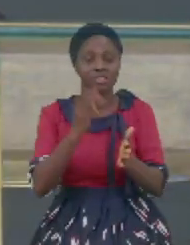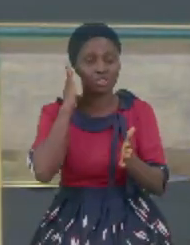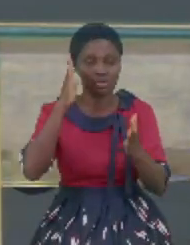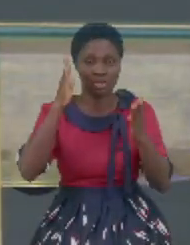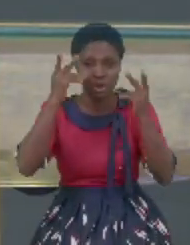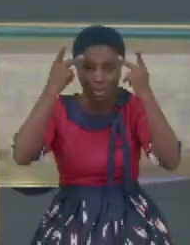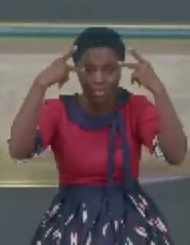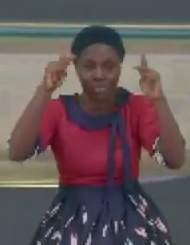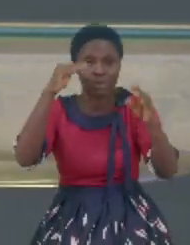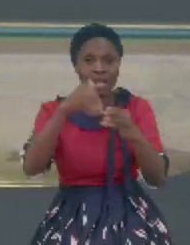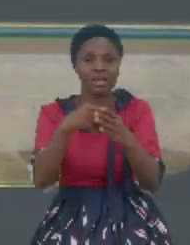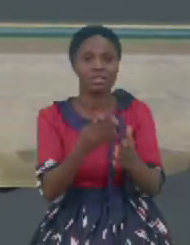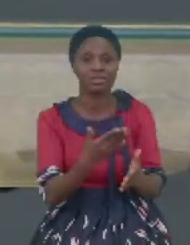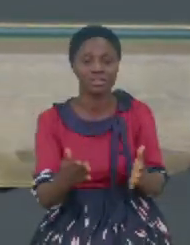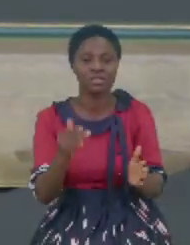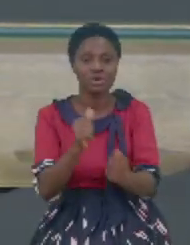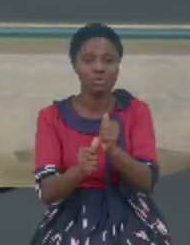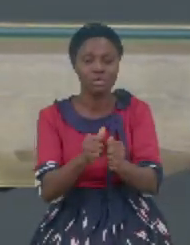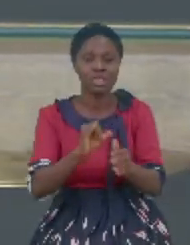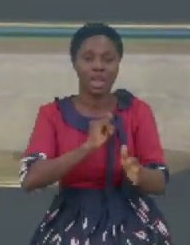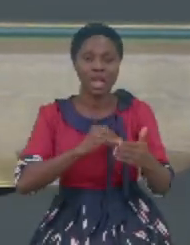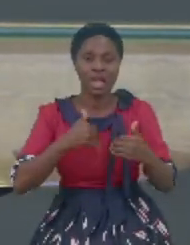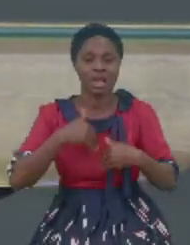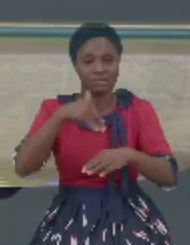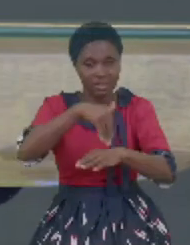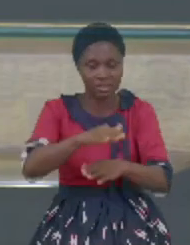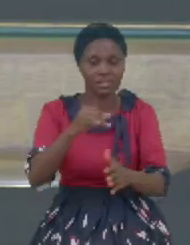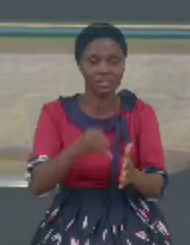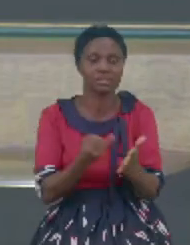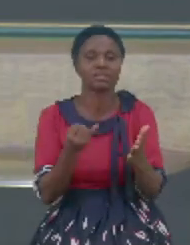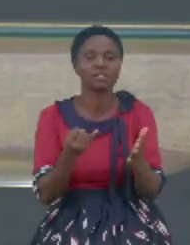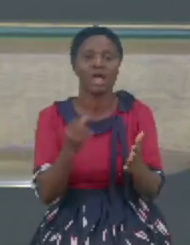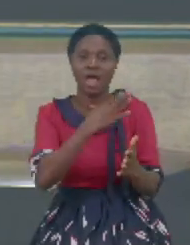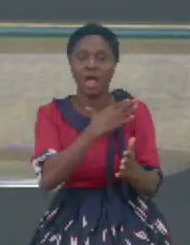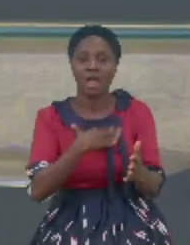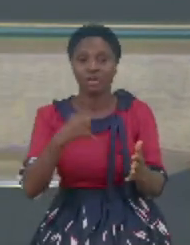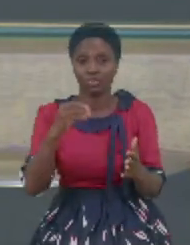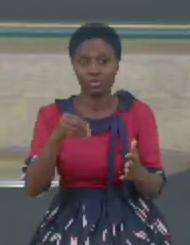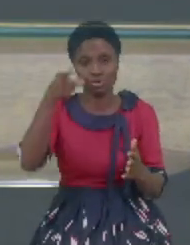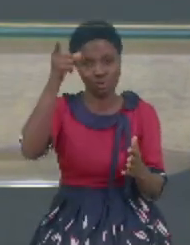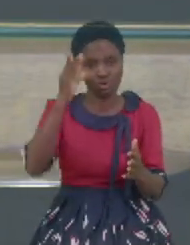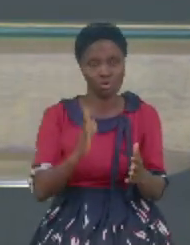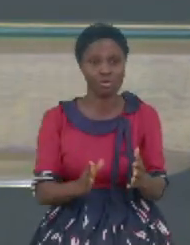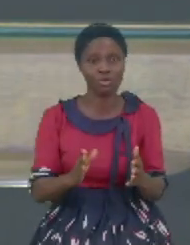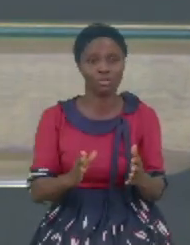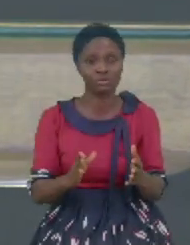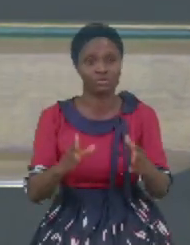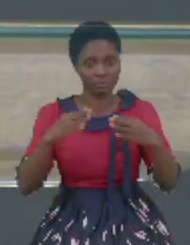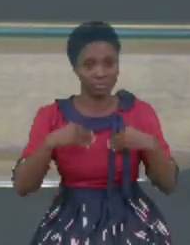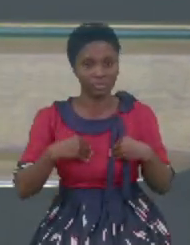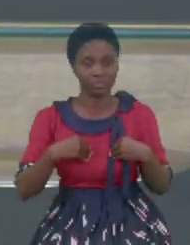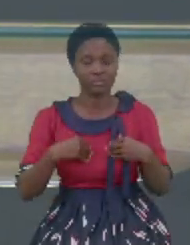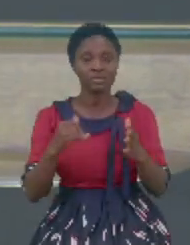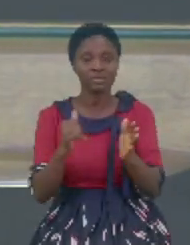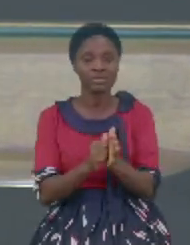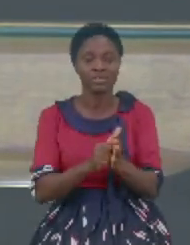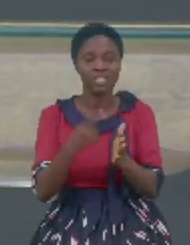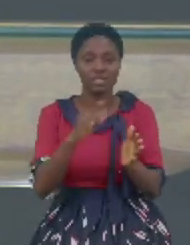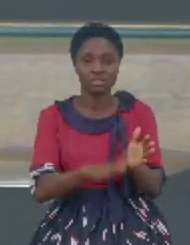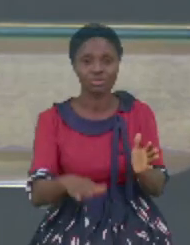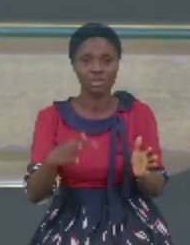exécuter ma volonté et accompli mes desseins. Donc Dieu a dit que